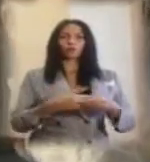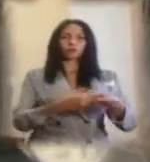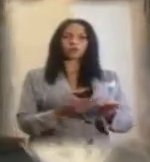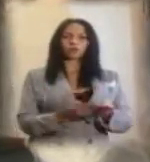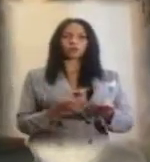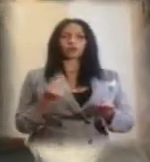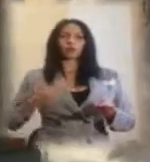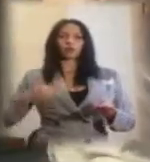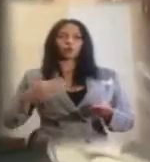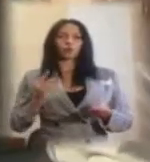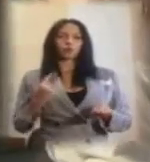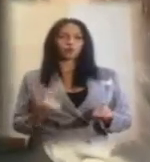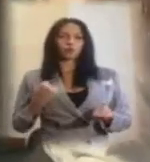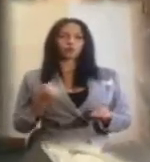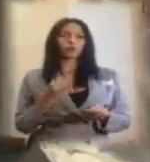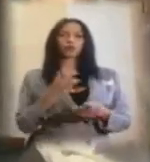не завжди це